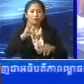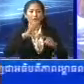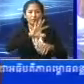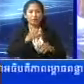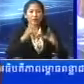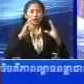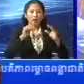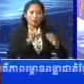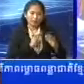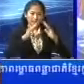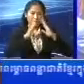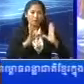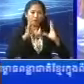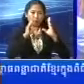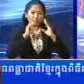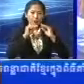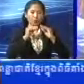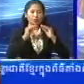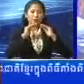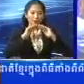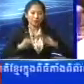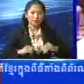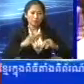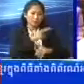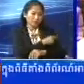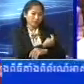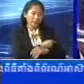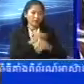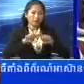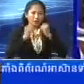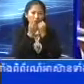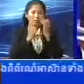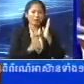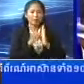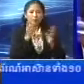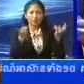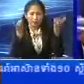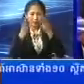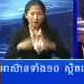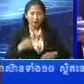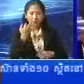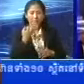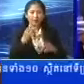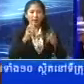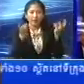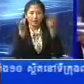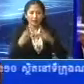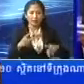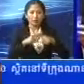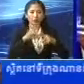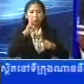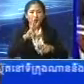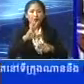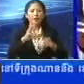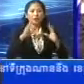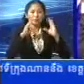កិច្ចប្រជុំរដ្ឋមន្ត្រីទទួលបន្ទុកសុខុមាលភាពសង្គមនិងអភិវឌ្ឍអាស៊ានលើកទី8អាស៊ានបូក3លើកទី4និងកិច្ចប្រជុំ